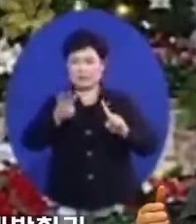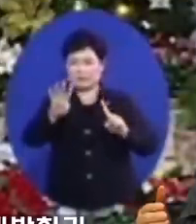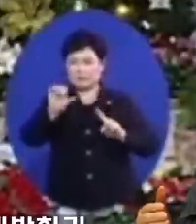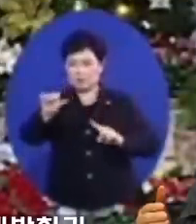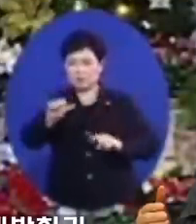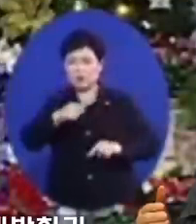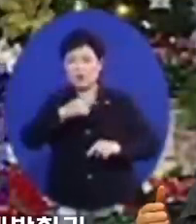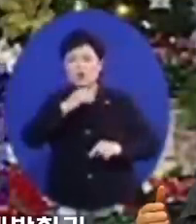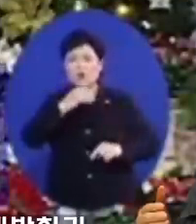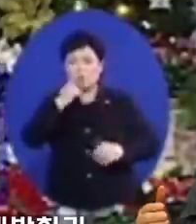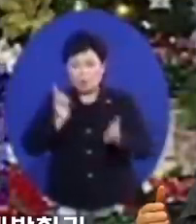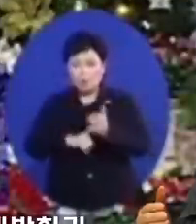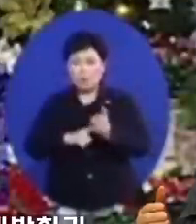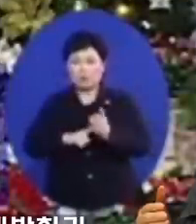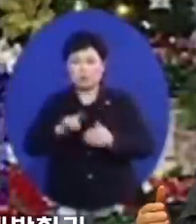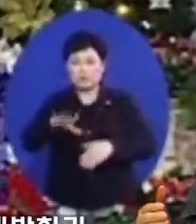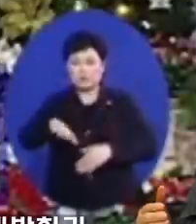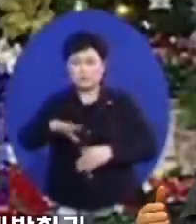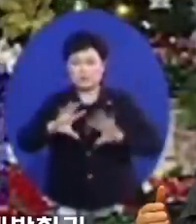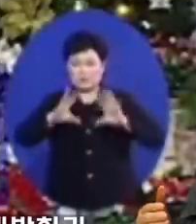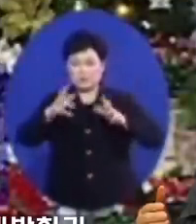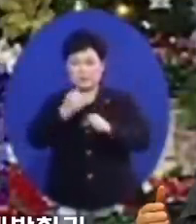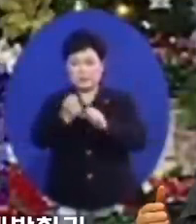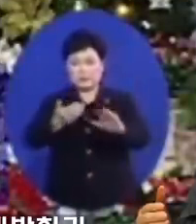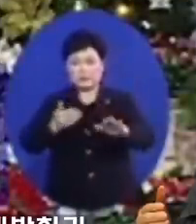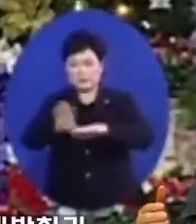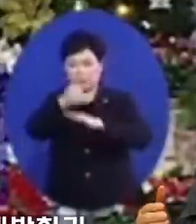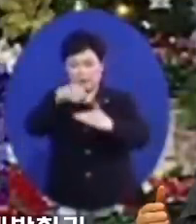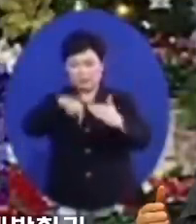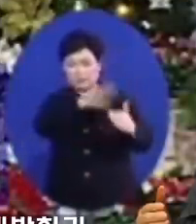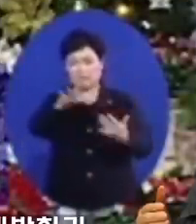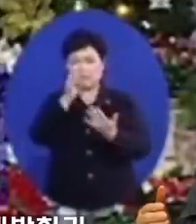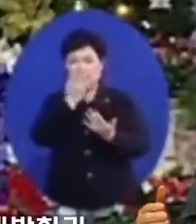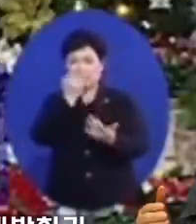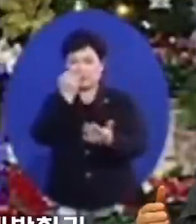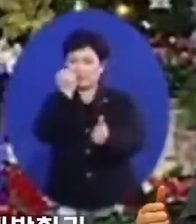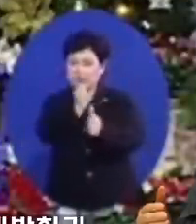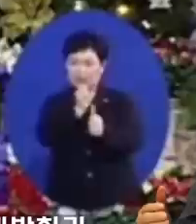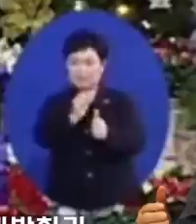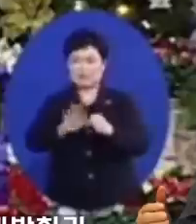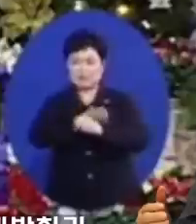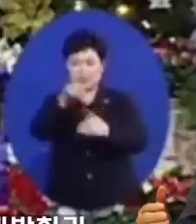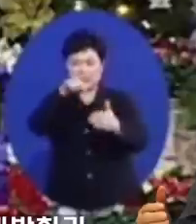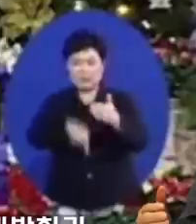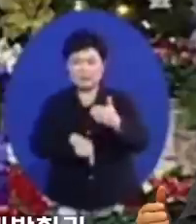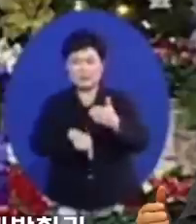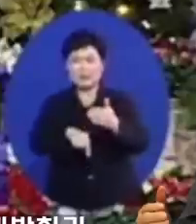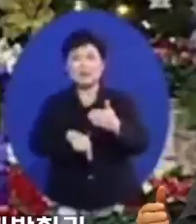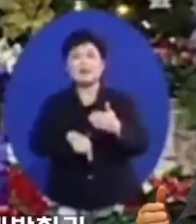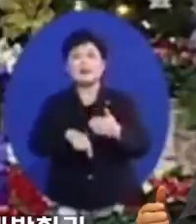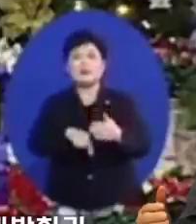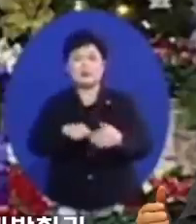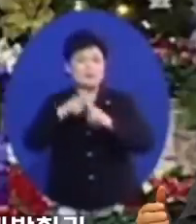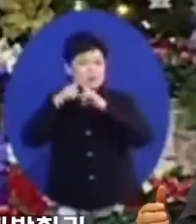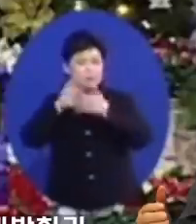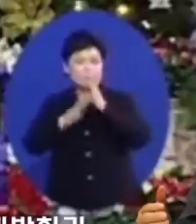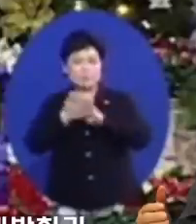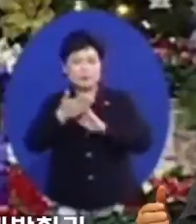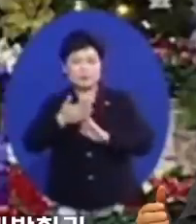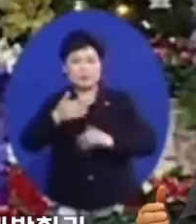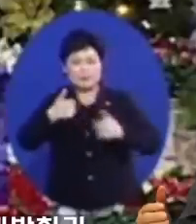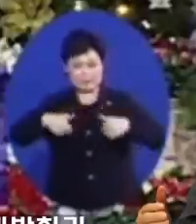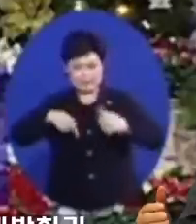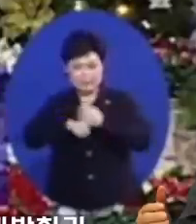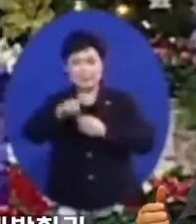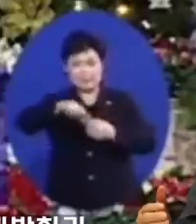곧 창세 전에 그리스도 안에서 우리를 택하사 우리로 사랑 안에서 그 앞에 거룩하고 흠이 없게 하시려고 그 기쁘신 뜻대로